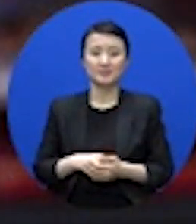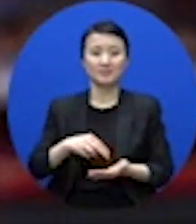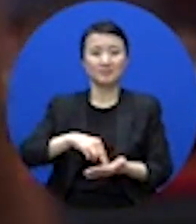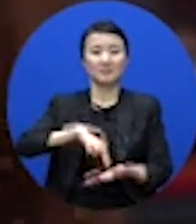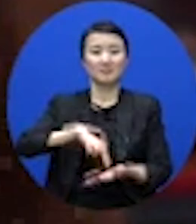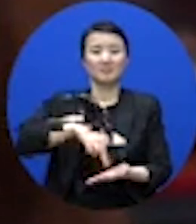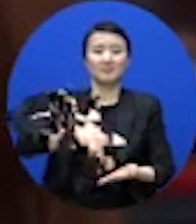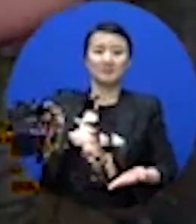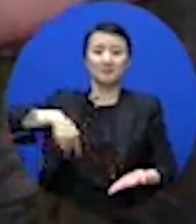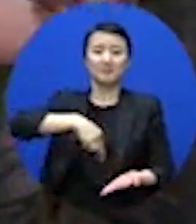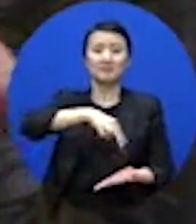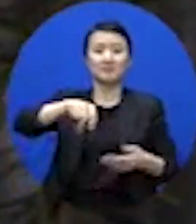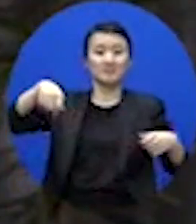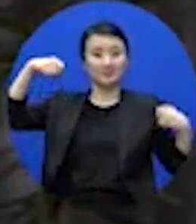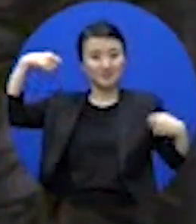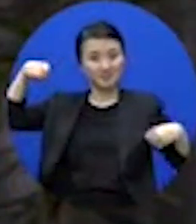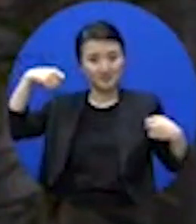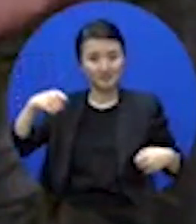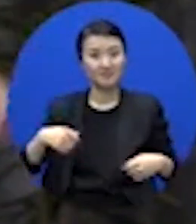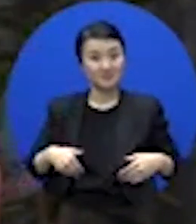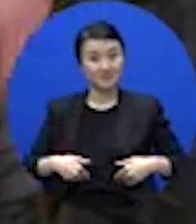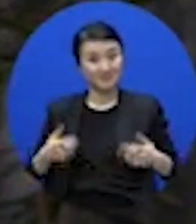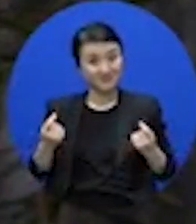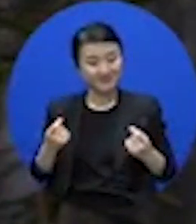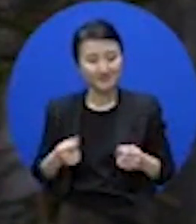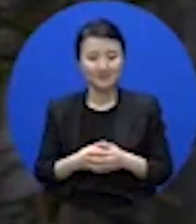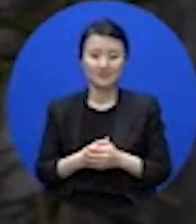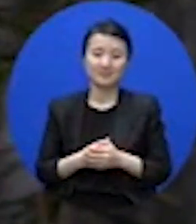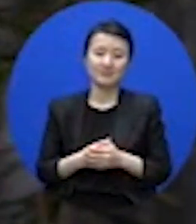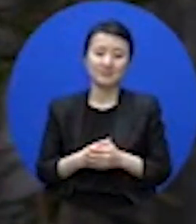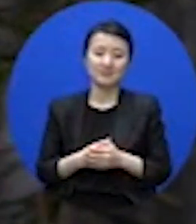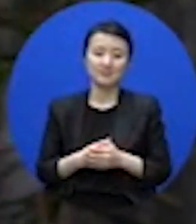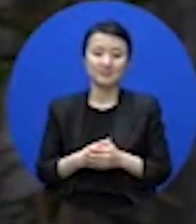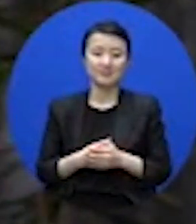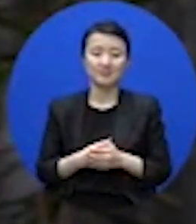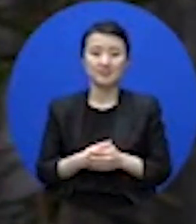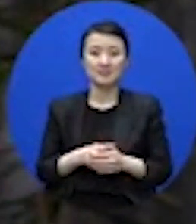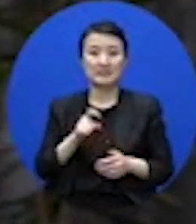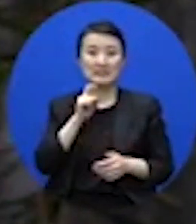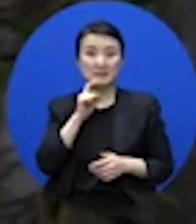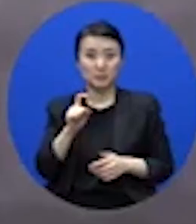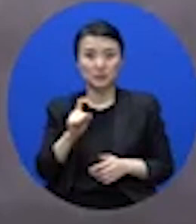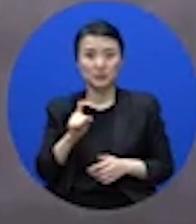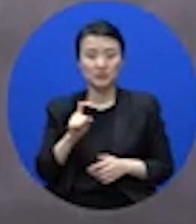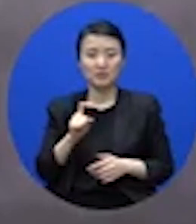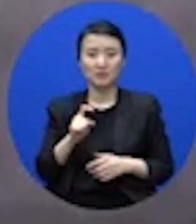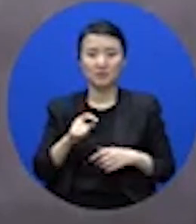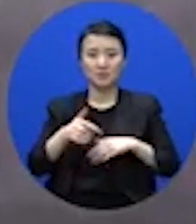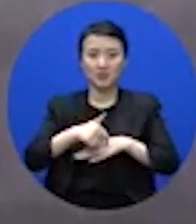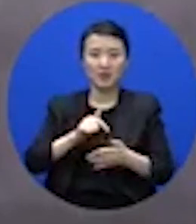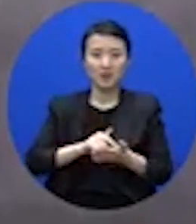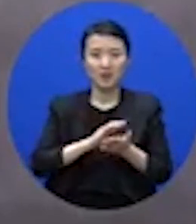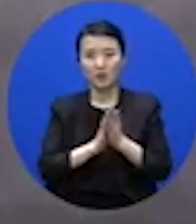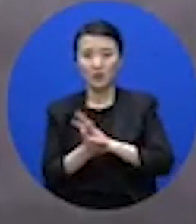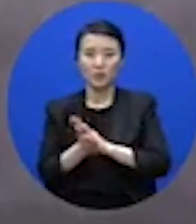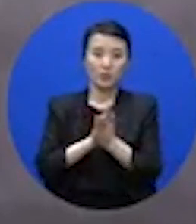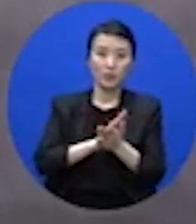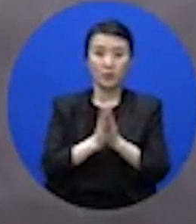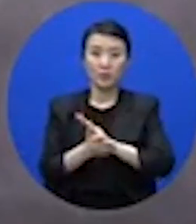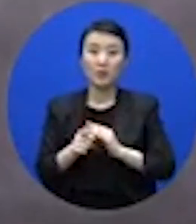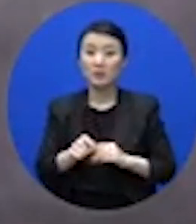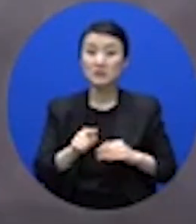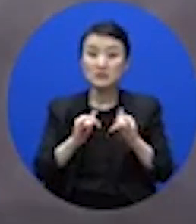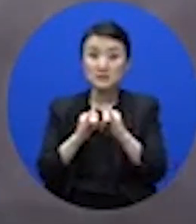바퀴씩. 그리고 막 10분 단위로 왼쪽 마음, 오른쪽 마음이 계속 바뀌어요. 이제 그분들은 주로 제가